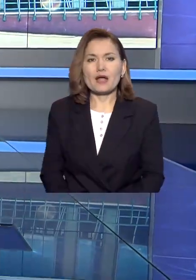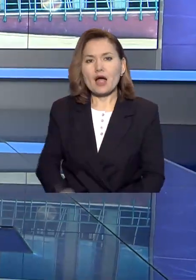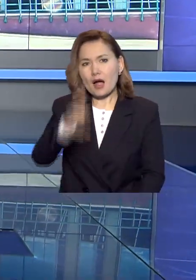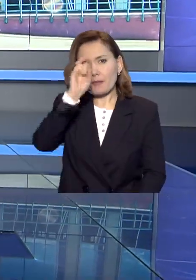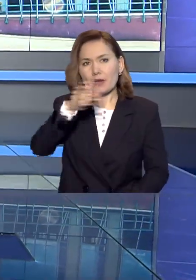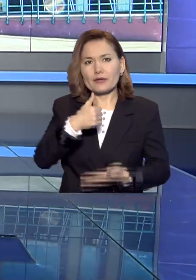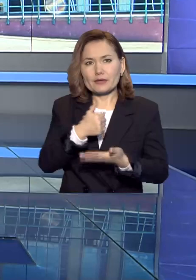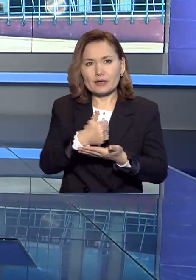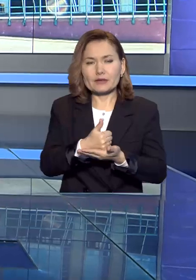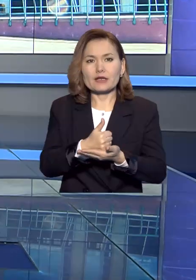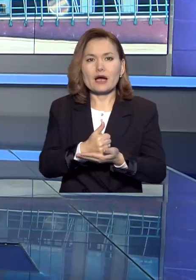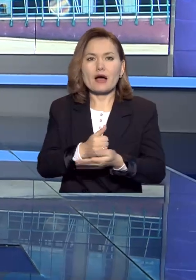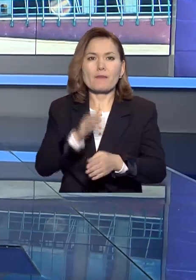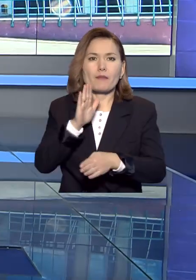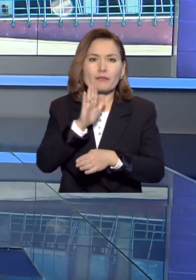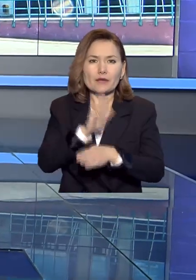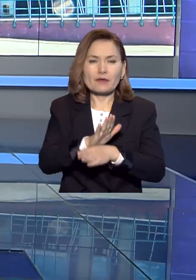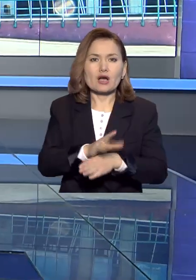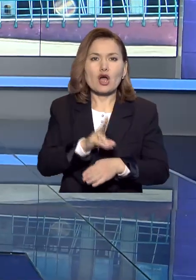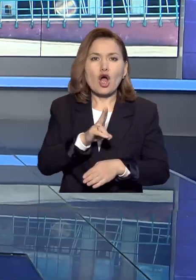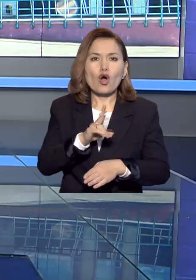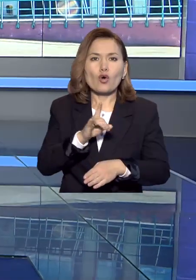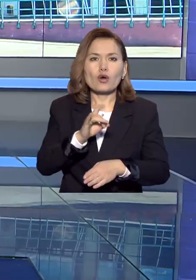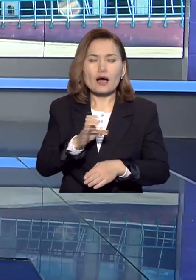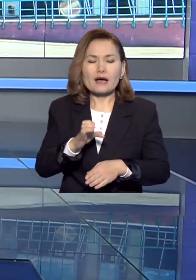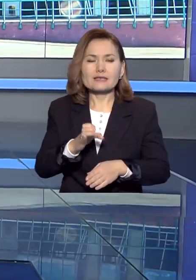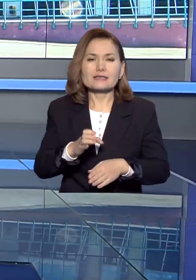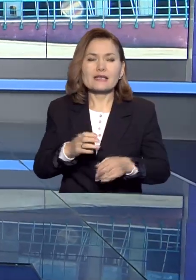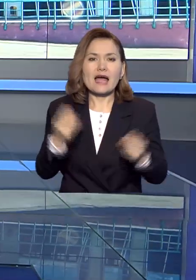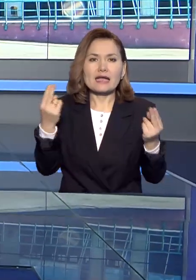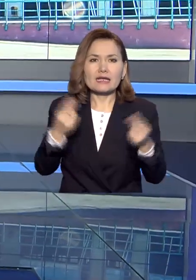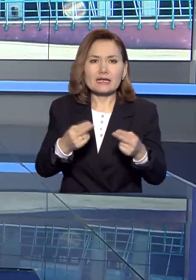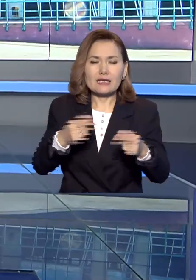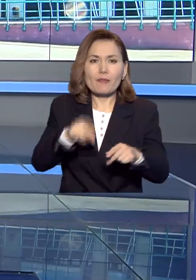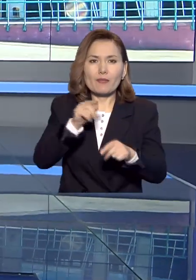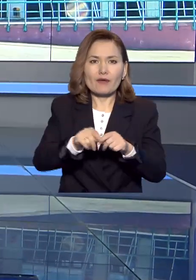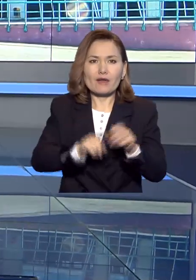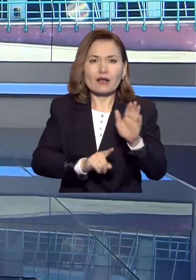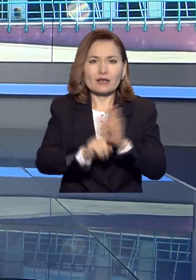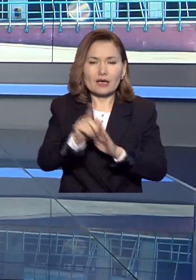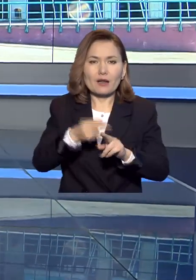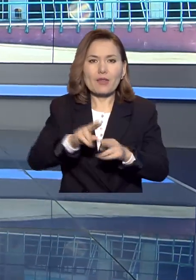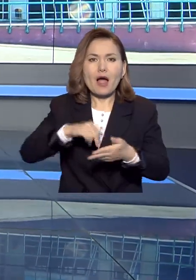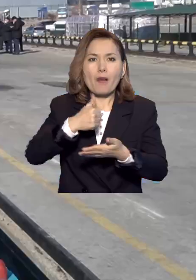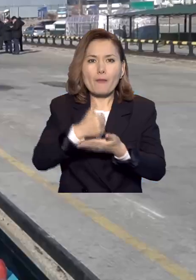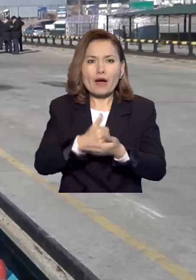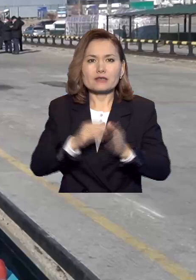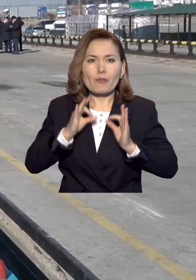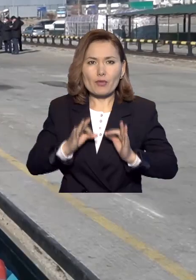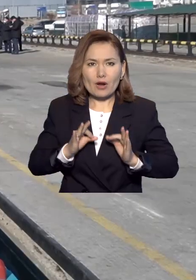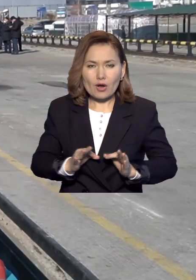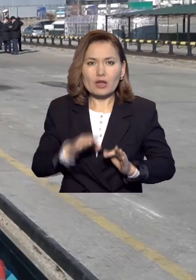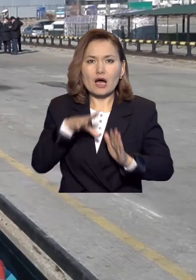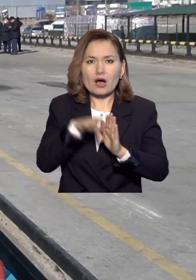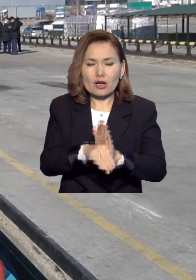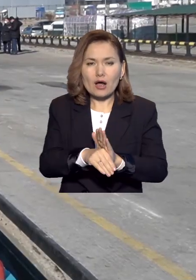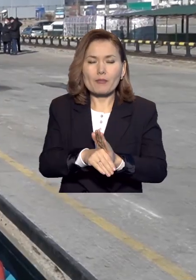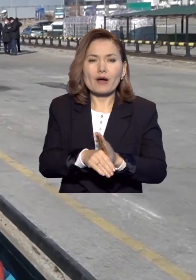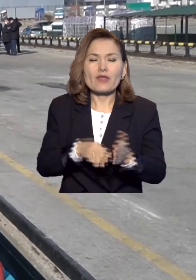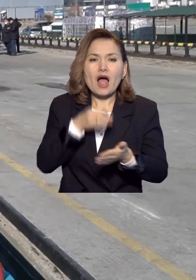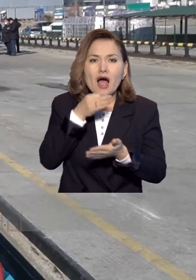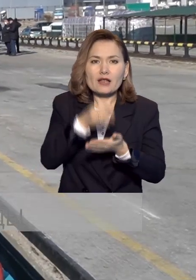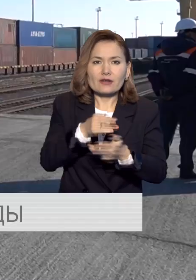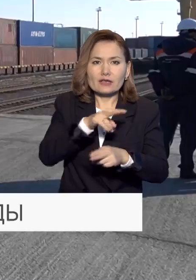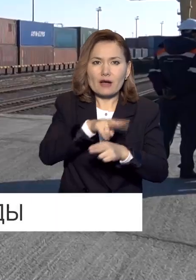Мемлекет басшысының тапсырмасымен Қорғас кеден бекетінде кешенді тексеру жұмыстары жалғасып жатыр. Бас прокуратурадан бастап құзырлы органдар мұндағы